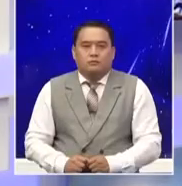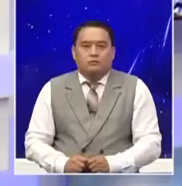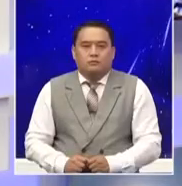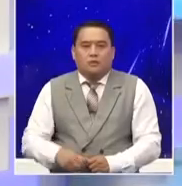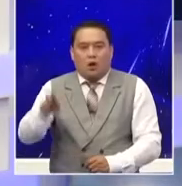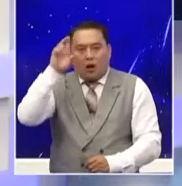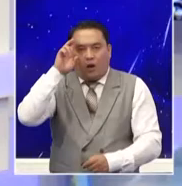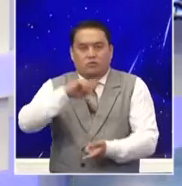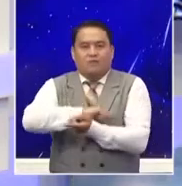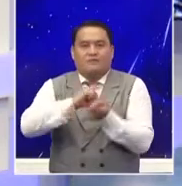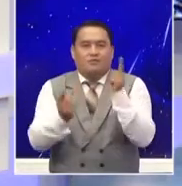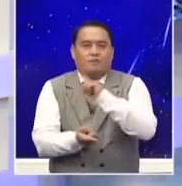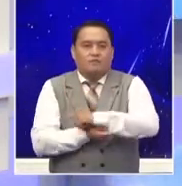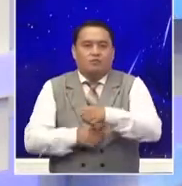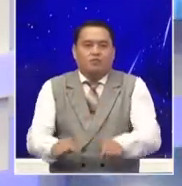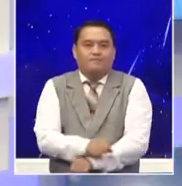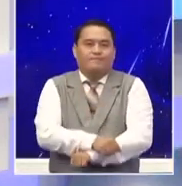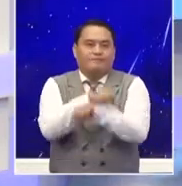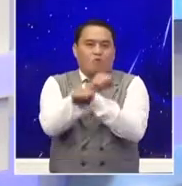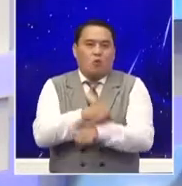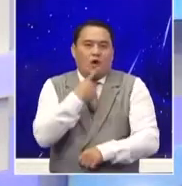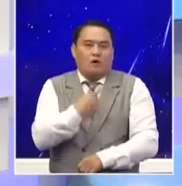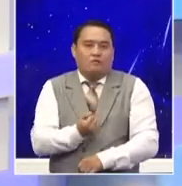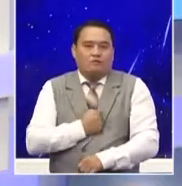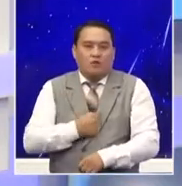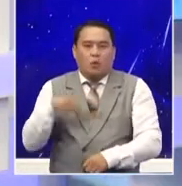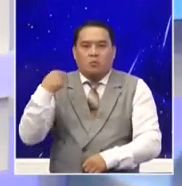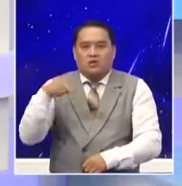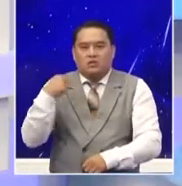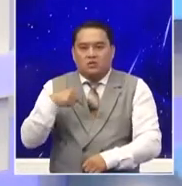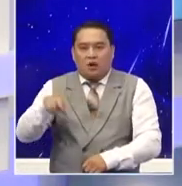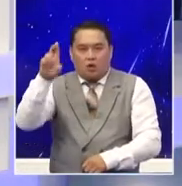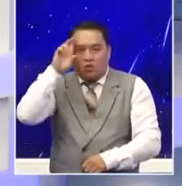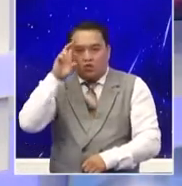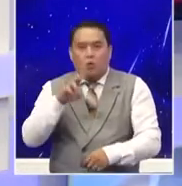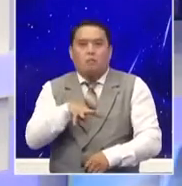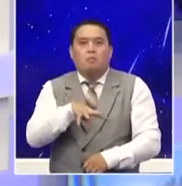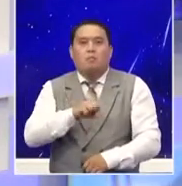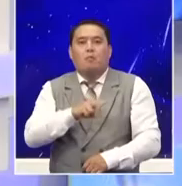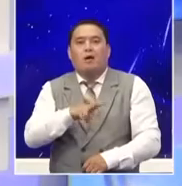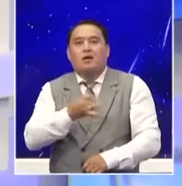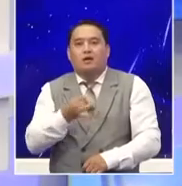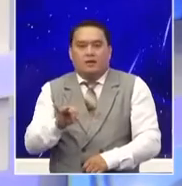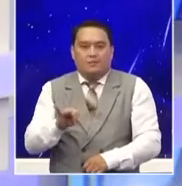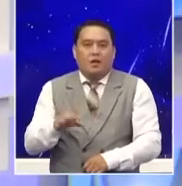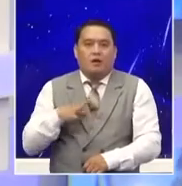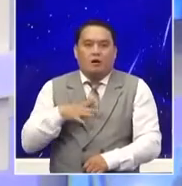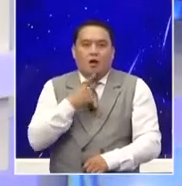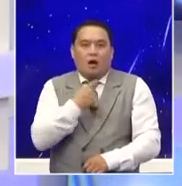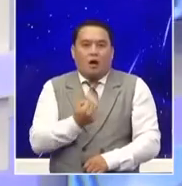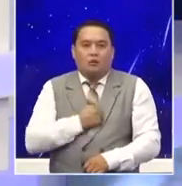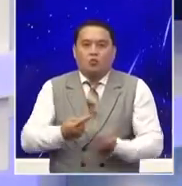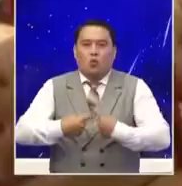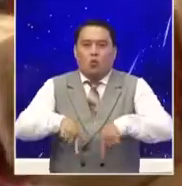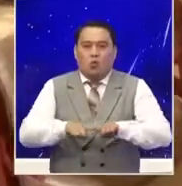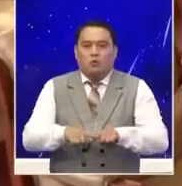Государственный переворот в Мали. Военные устроили мятеж и арестовали президента страны и главу правительства. Они доставлены на армейскую базу